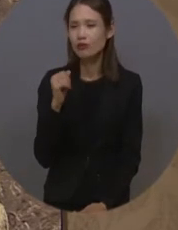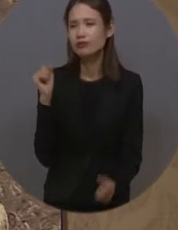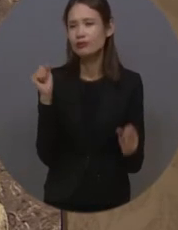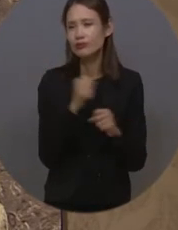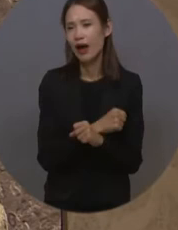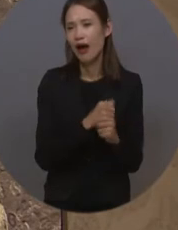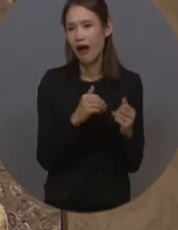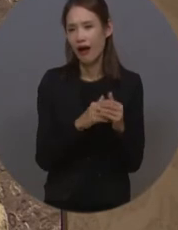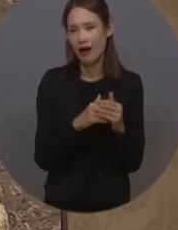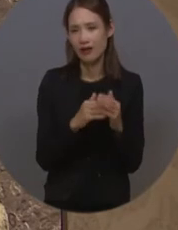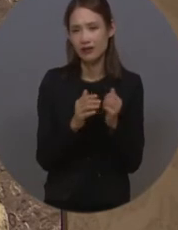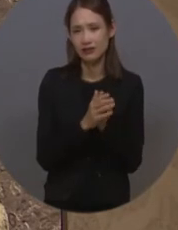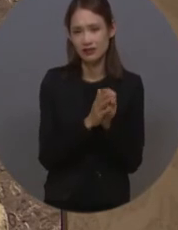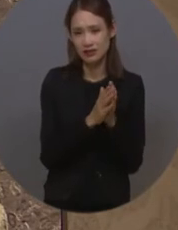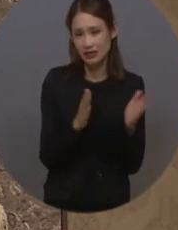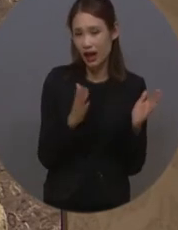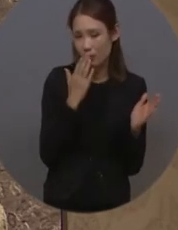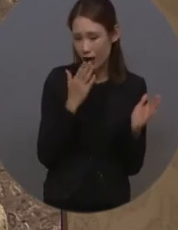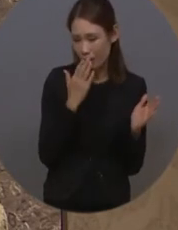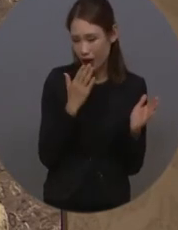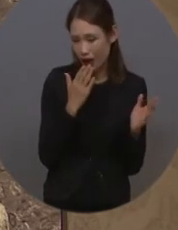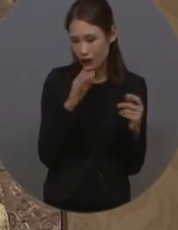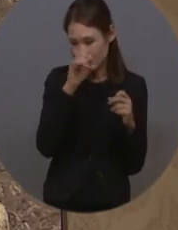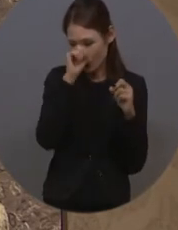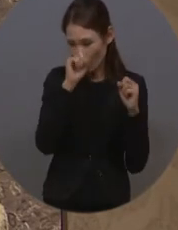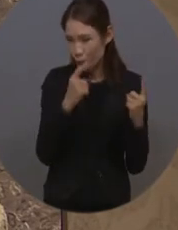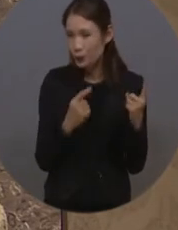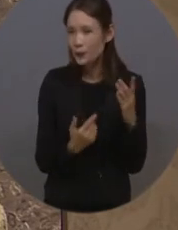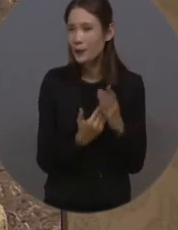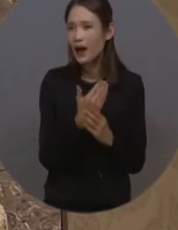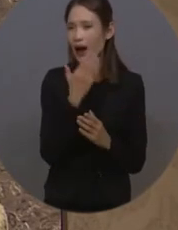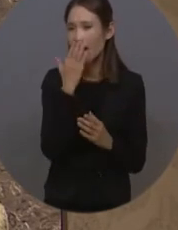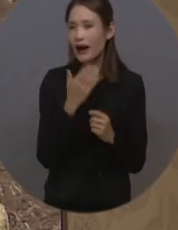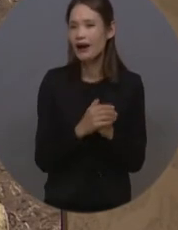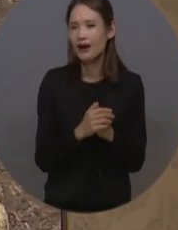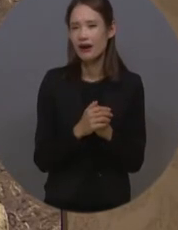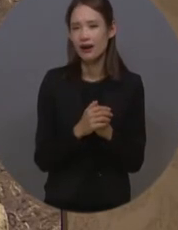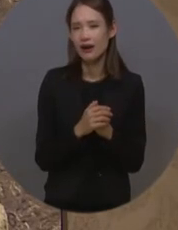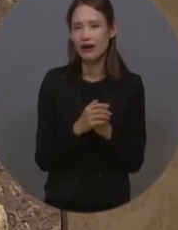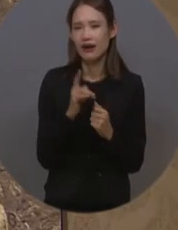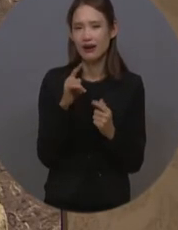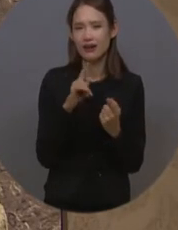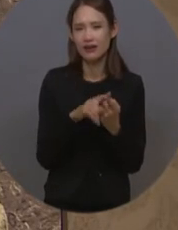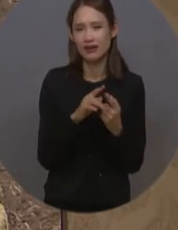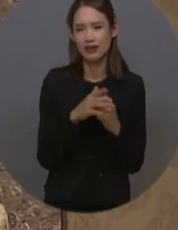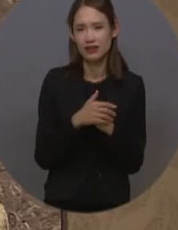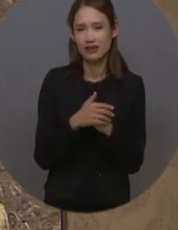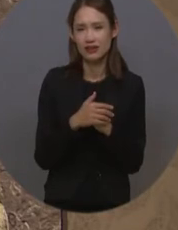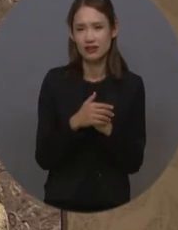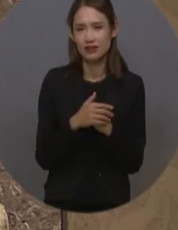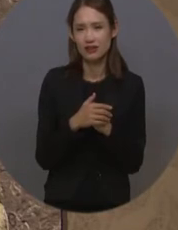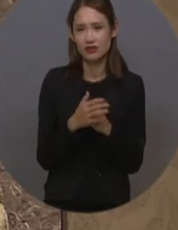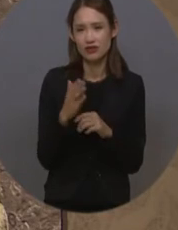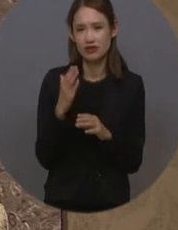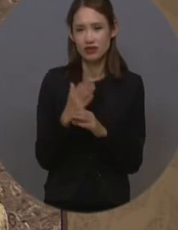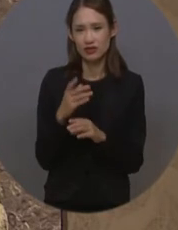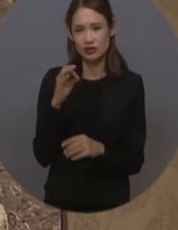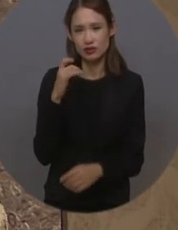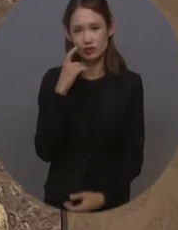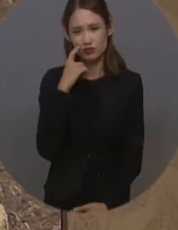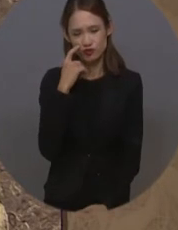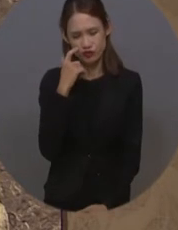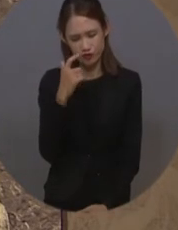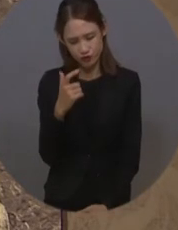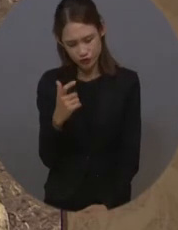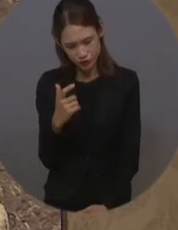근데 시작은 또 이렇게 할 수 있어요. 네. 좋은 이슈가 있어서. 예. 그런데 그것이 중간에 또 유지는